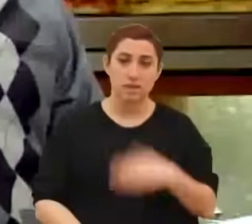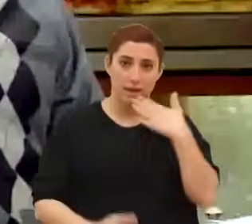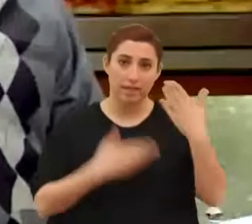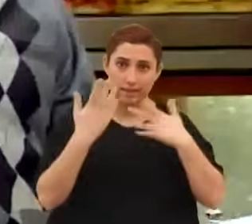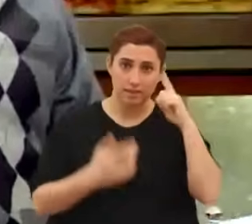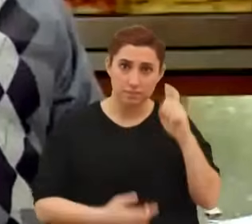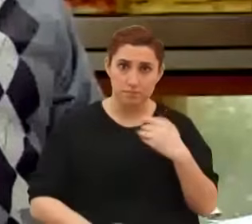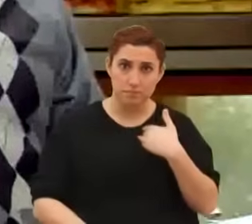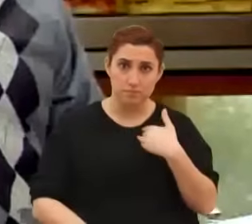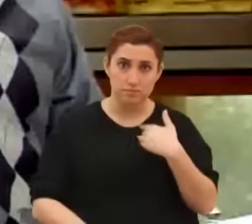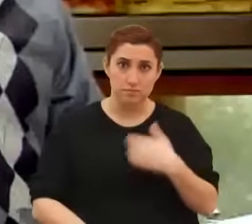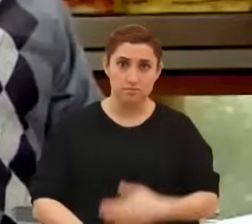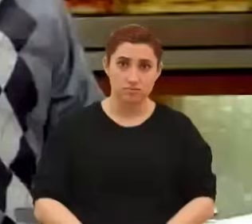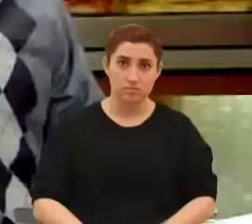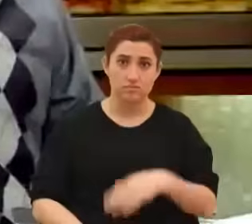Anlatayım mı?